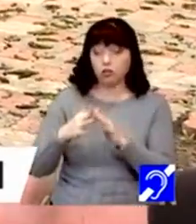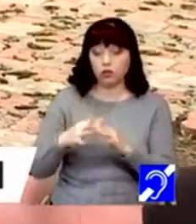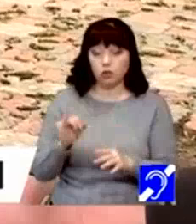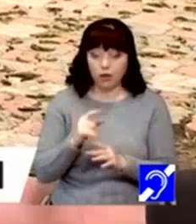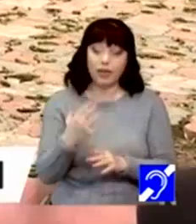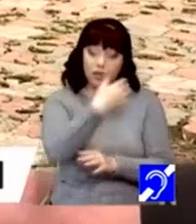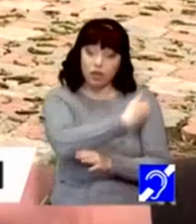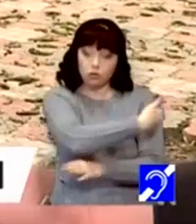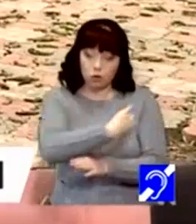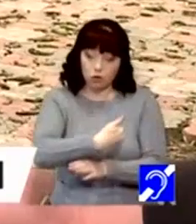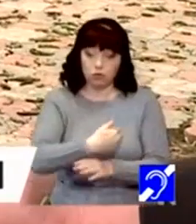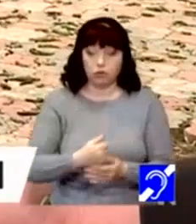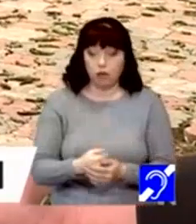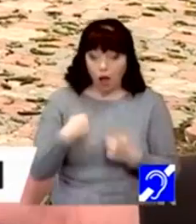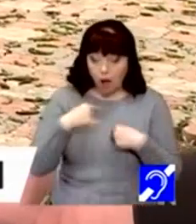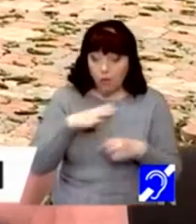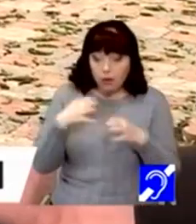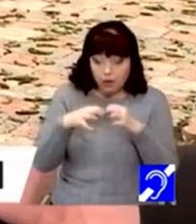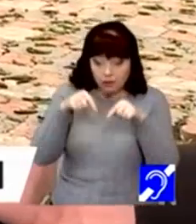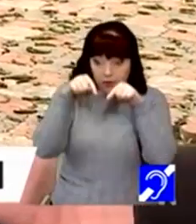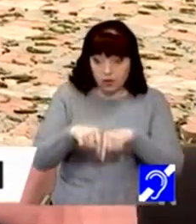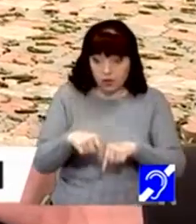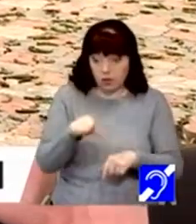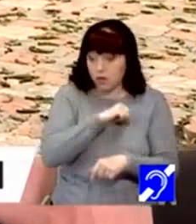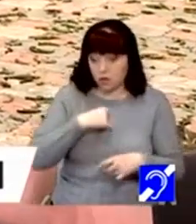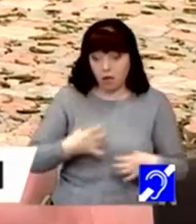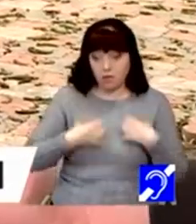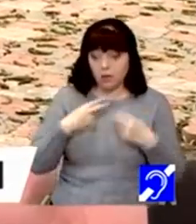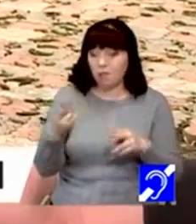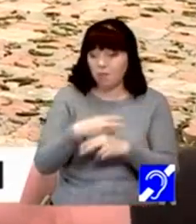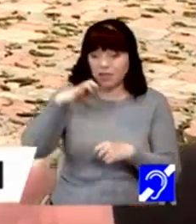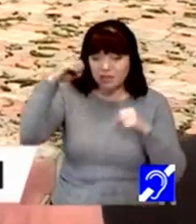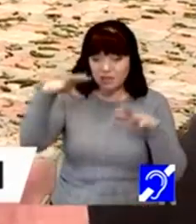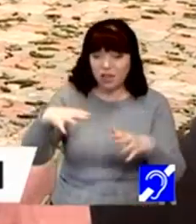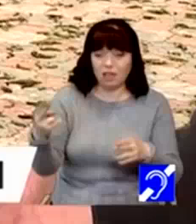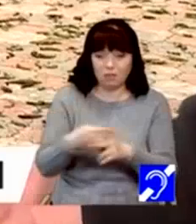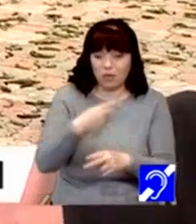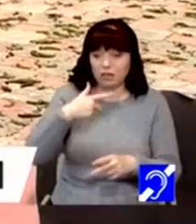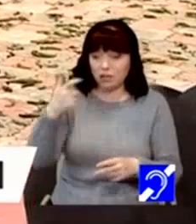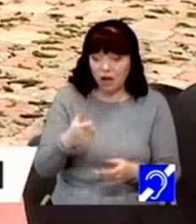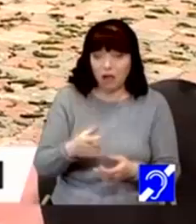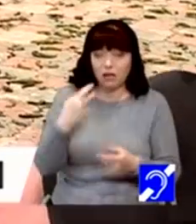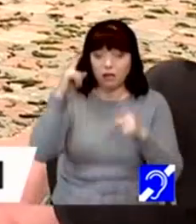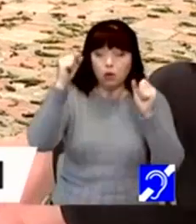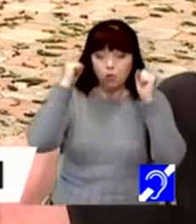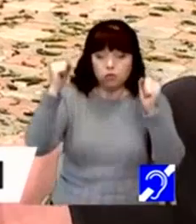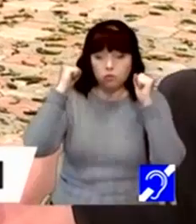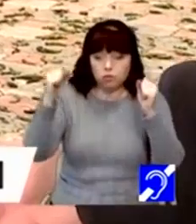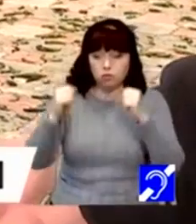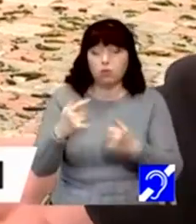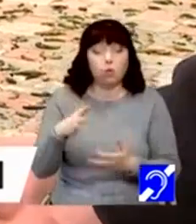din partea de sus mai asta in mijloc nu știm si asta Sper lungime strâmb deasupra trăsnește